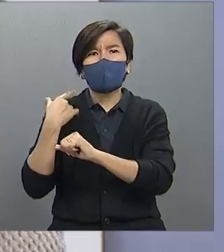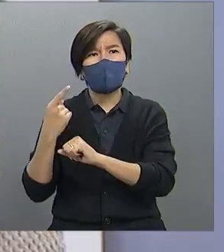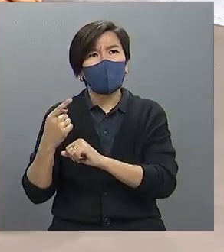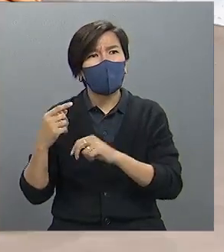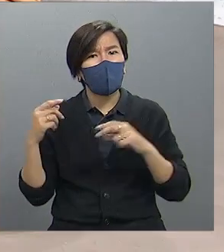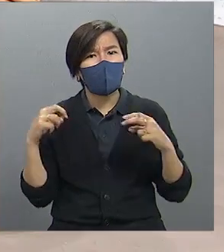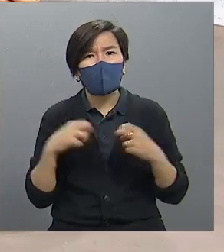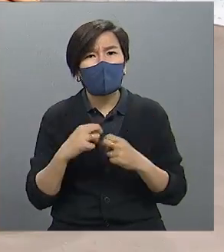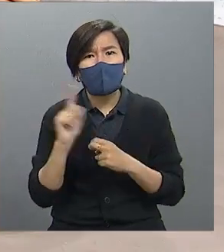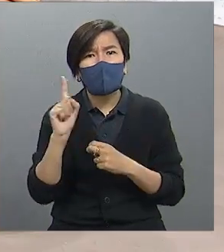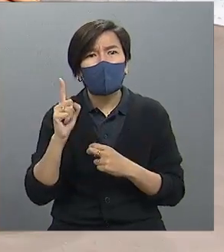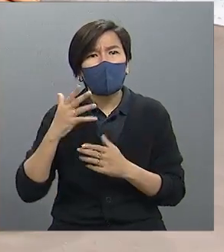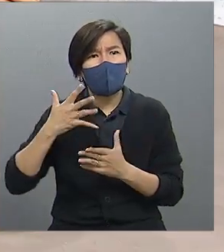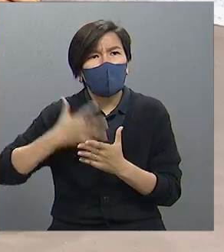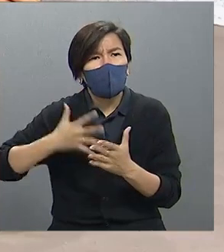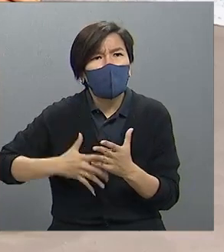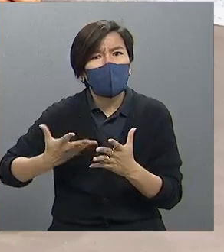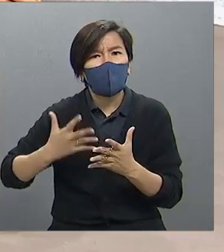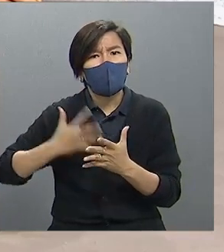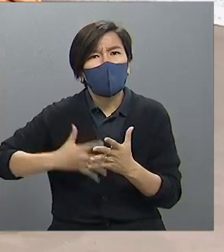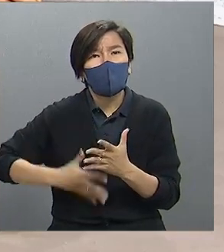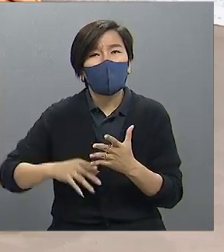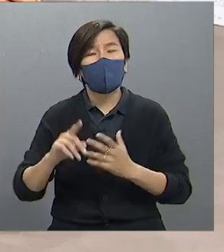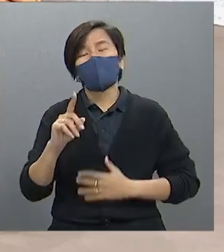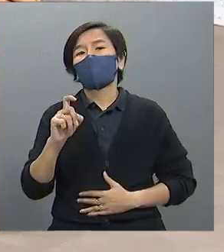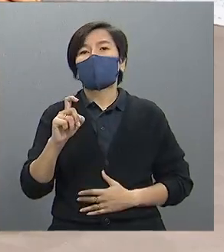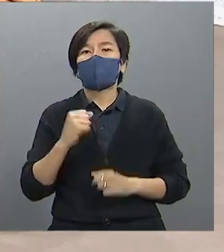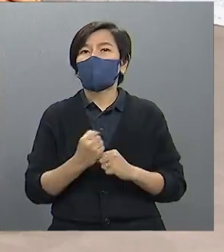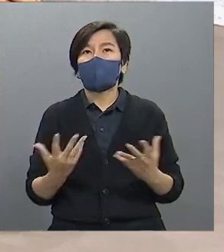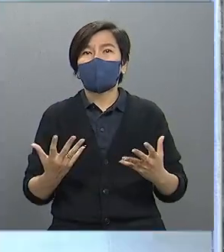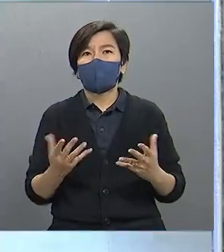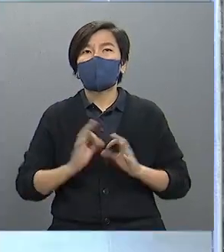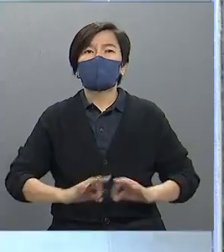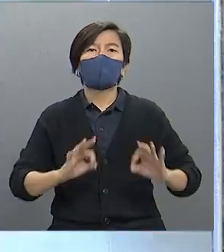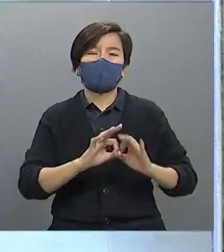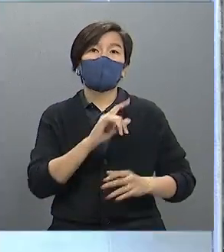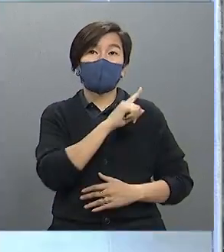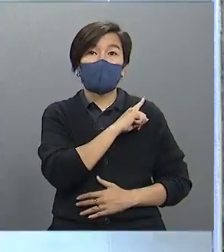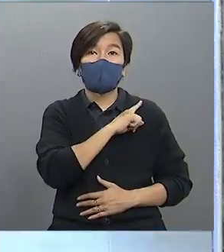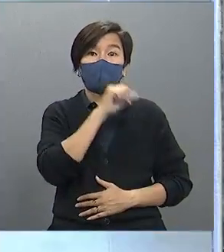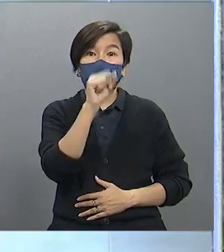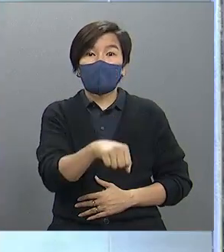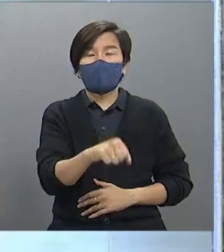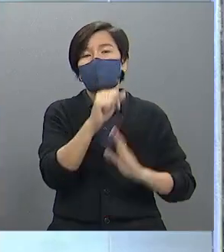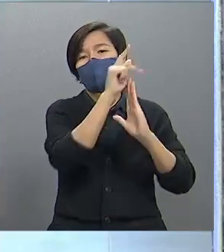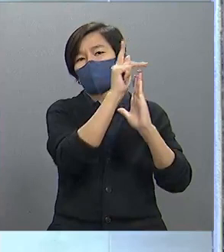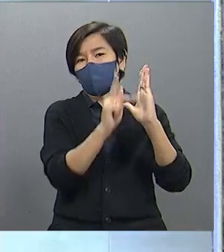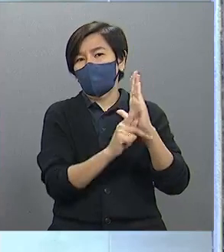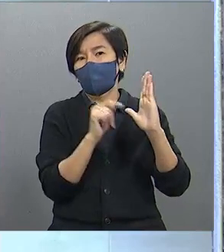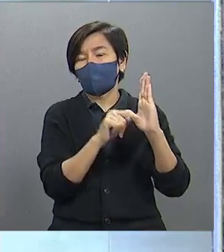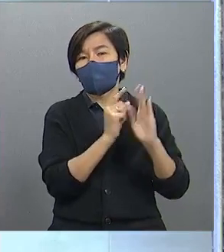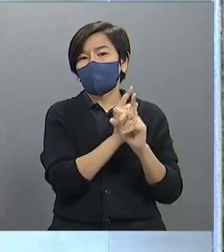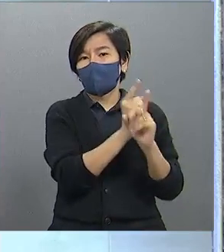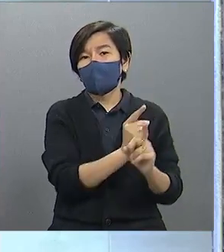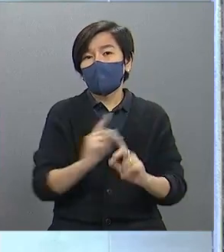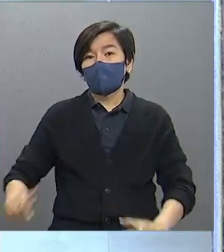เพรเกดเหแนี้มัถือวายงไดีครัมนยไกตรผดชอบใชไครัคือโดยทำกฎหมายนะคะในกนกะสัวเขากจะมีการบอก